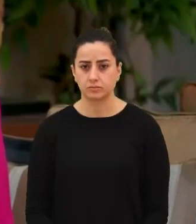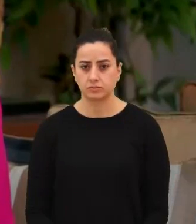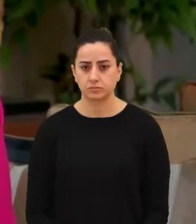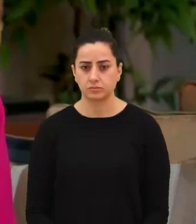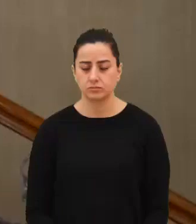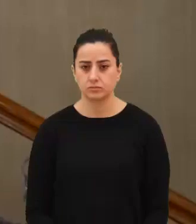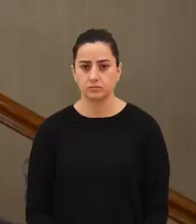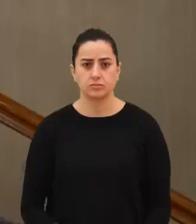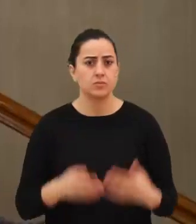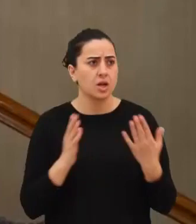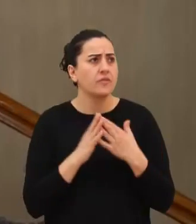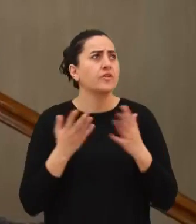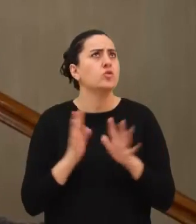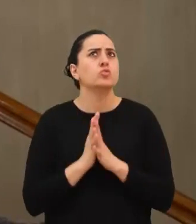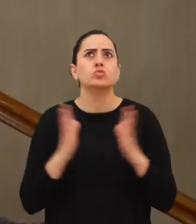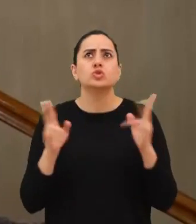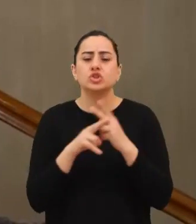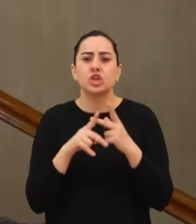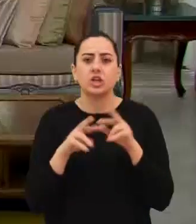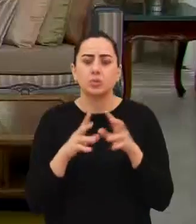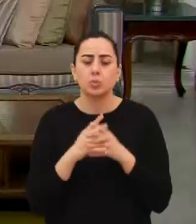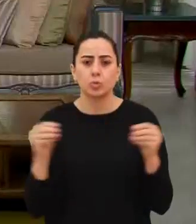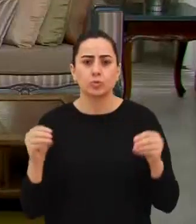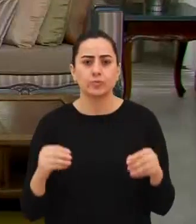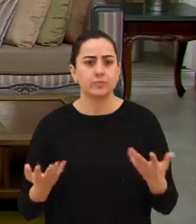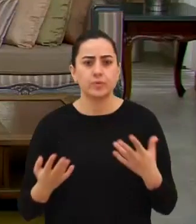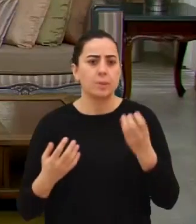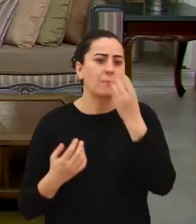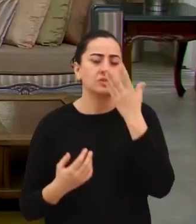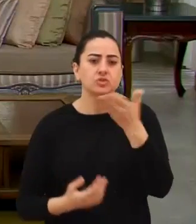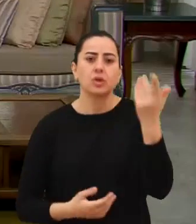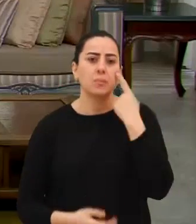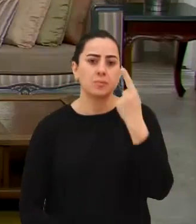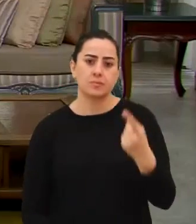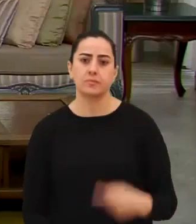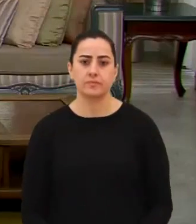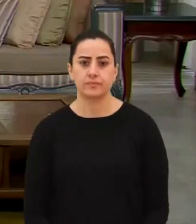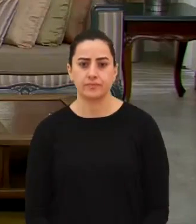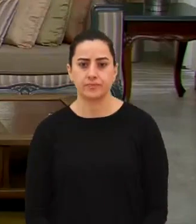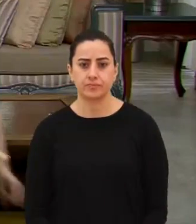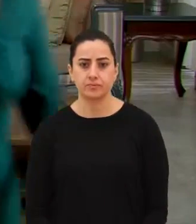Allah. Ev değil Bermuda şeytan üçgeni. Bahçeye falan bakayım bari.